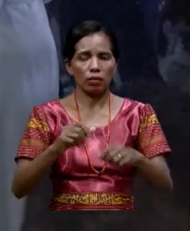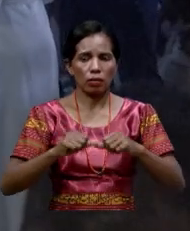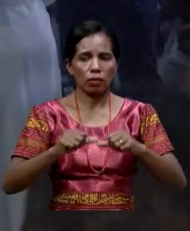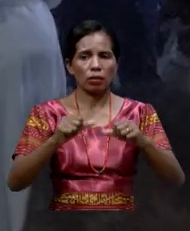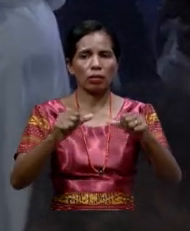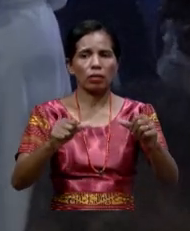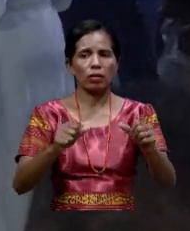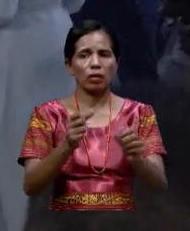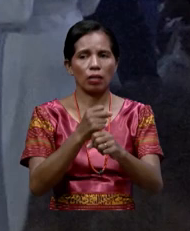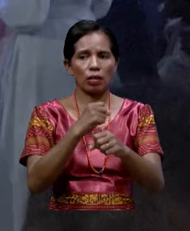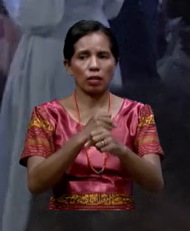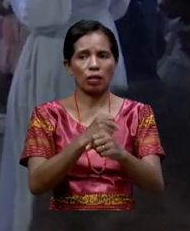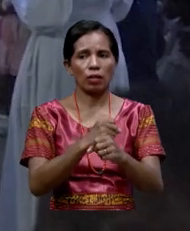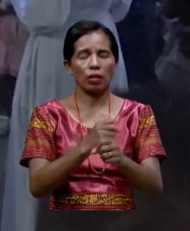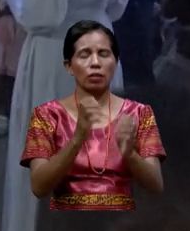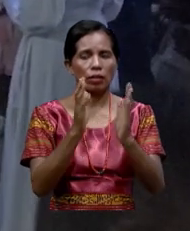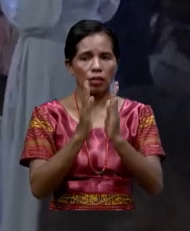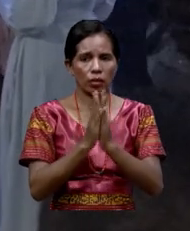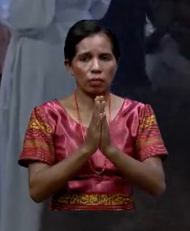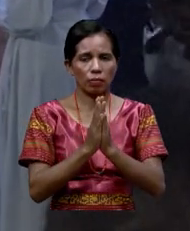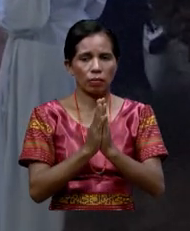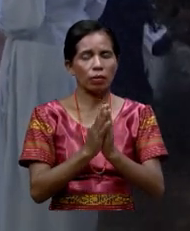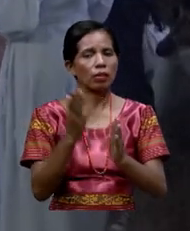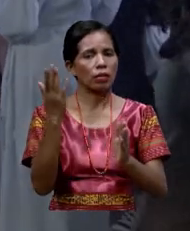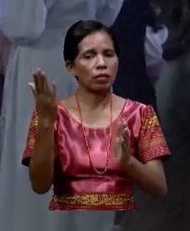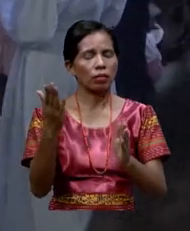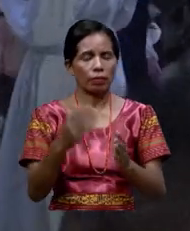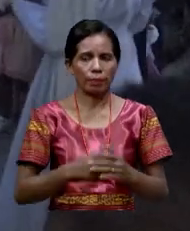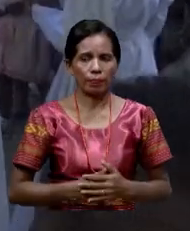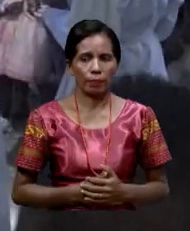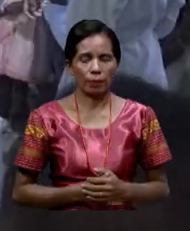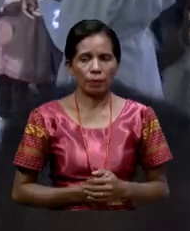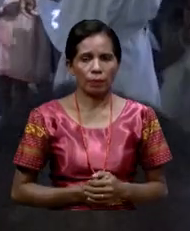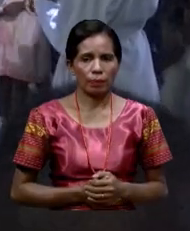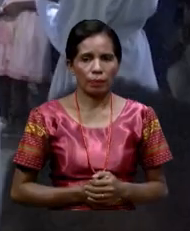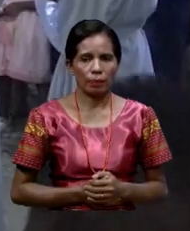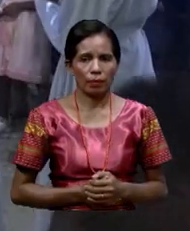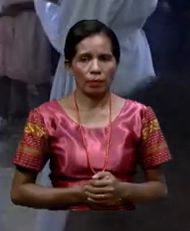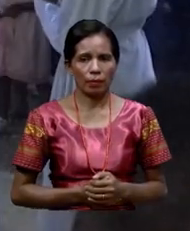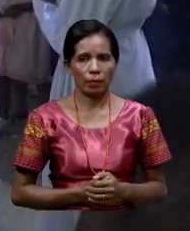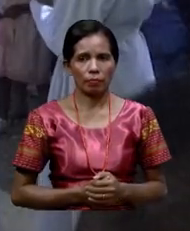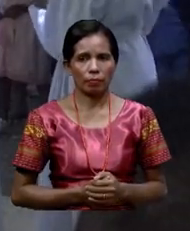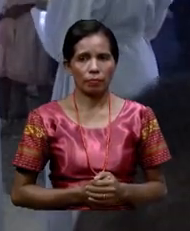dirige Sarani Sira o dihalo adoração ba Santísimo Sacramento Damião Gonçalves Lamberto da Silva Ziamen.